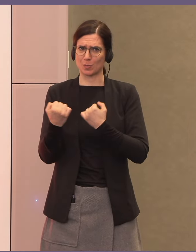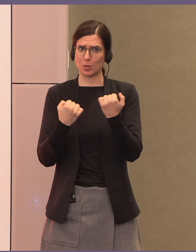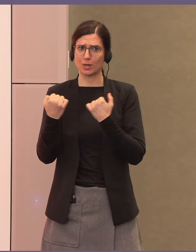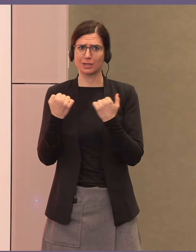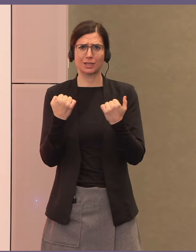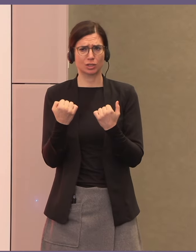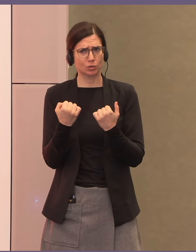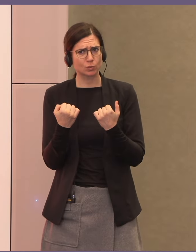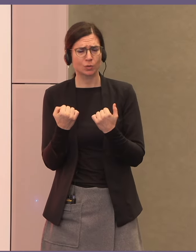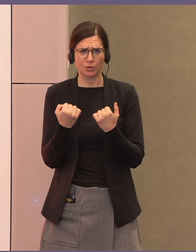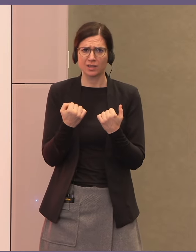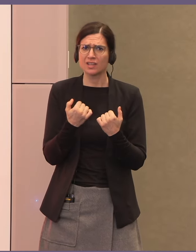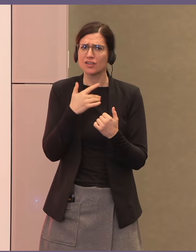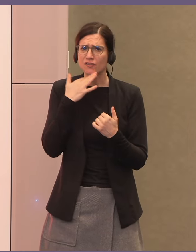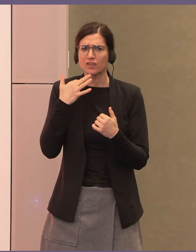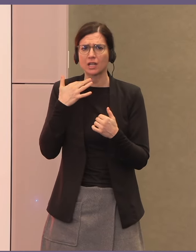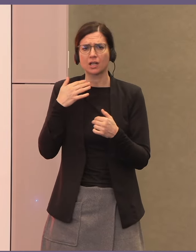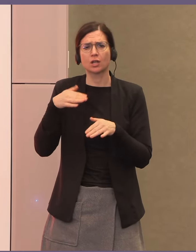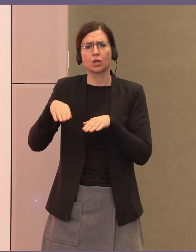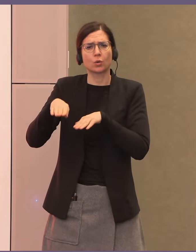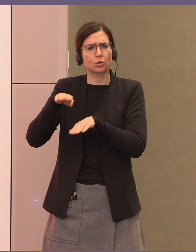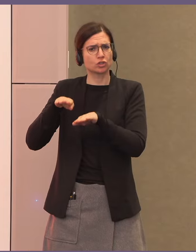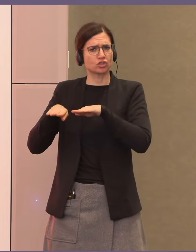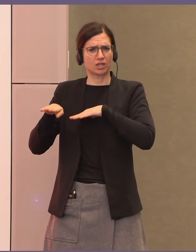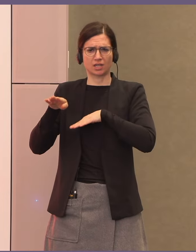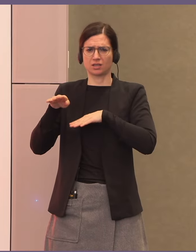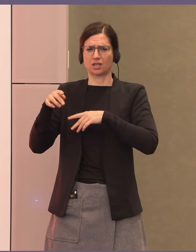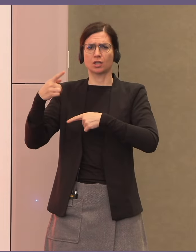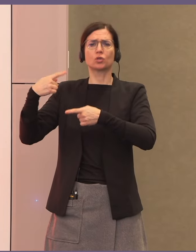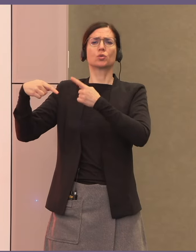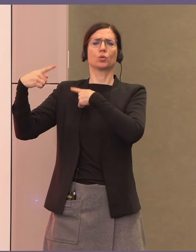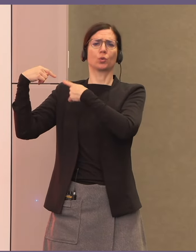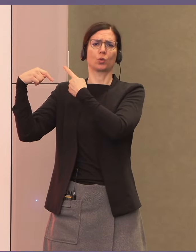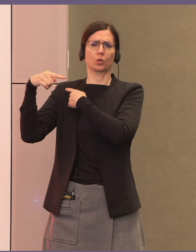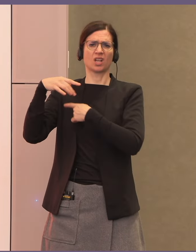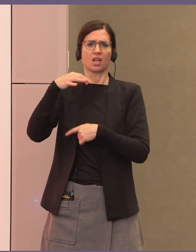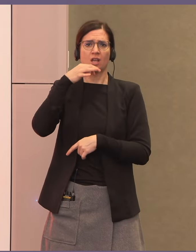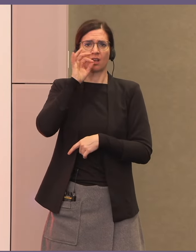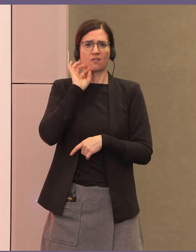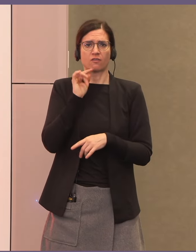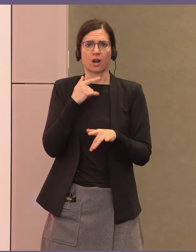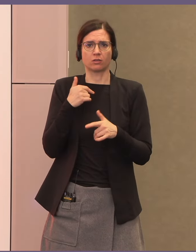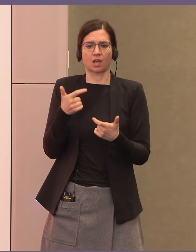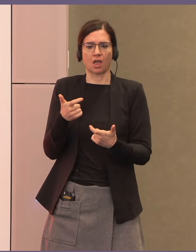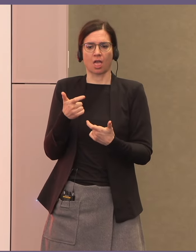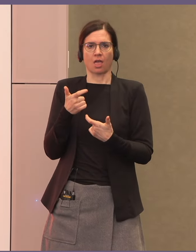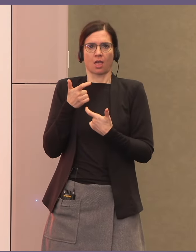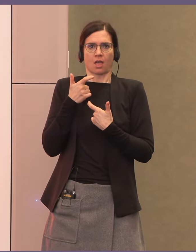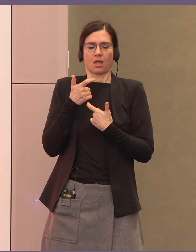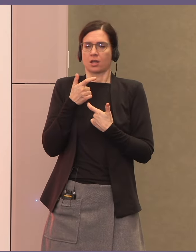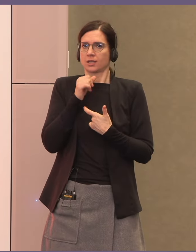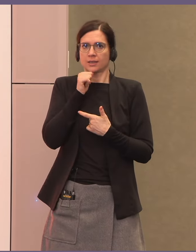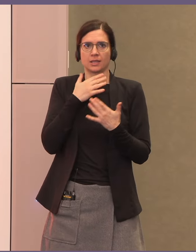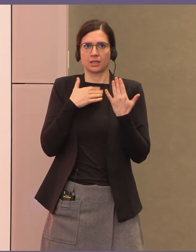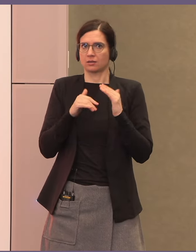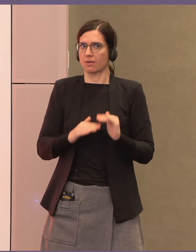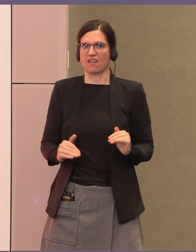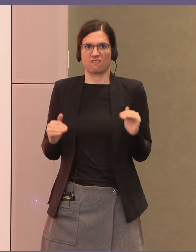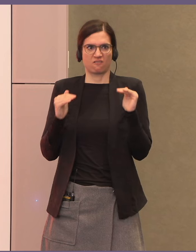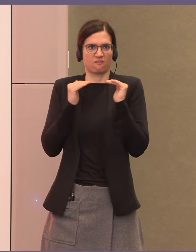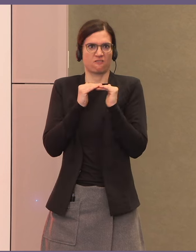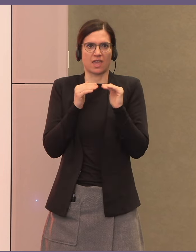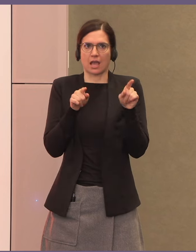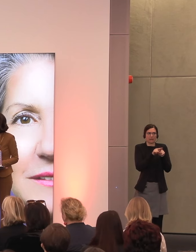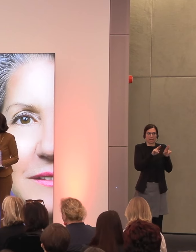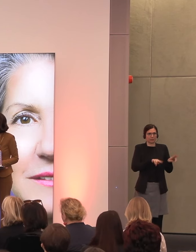extreme Rückschritte gemacht werden und Frauen zurück in das private Umfeld gedrängt werden und nicht mehr gleichberechtigt am